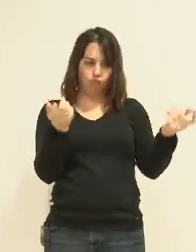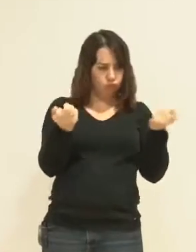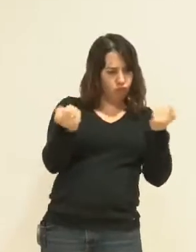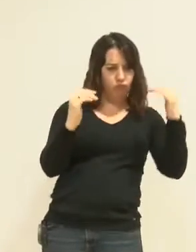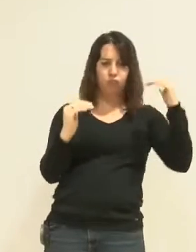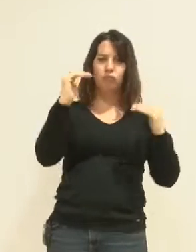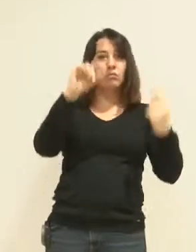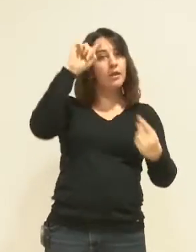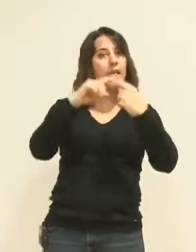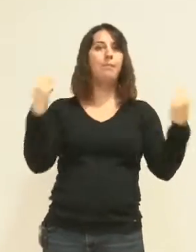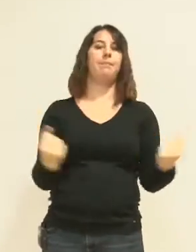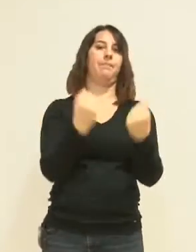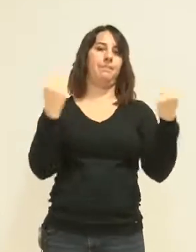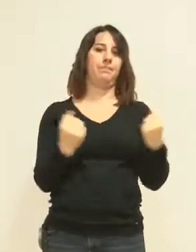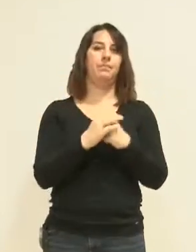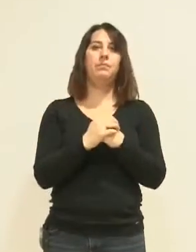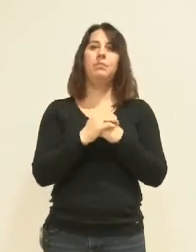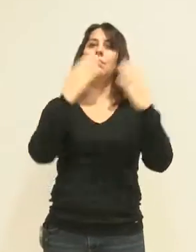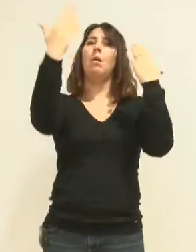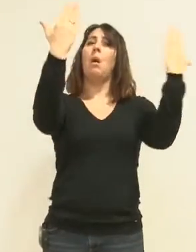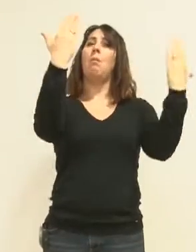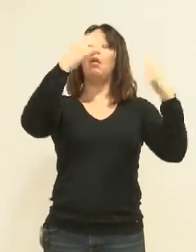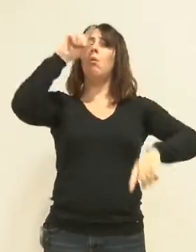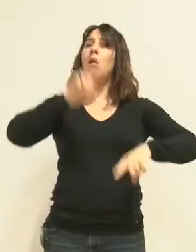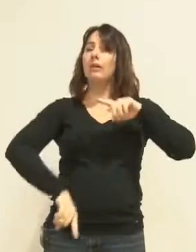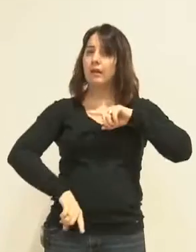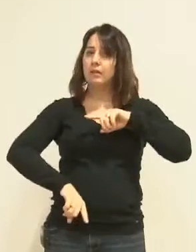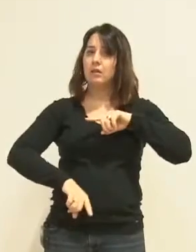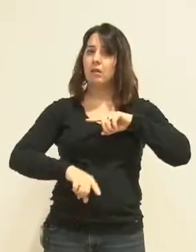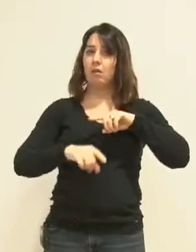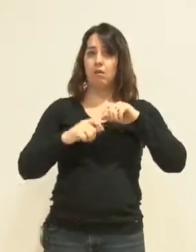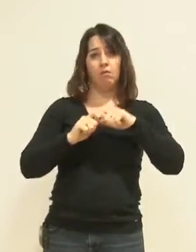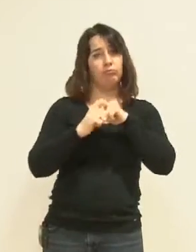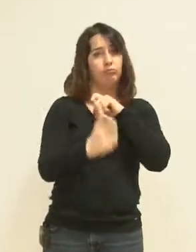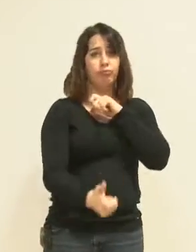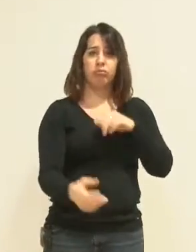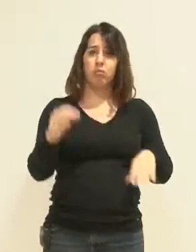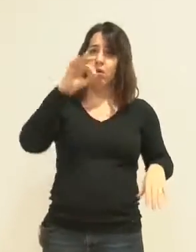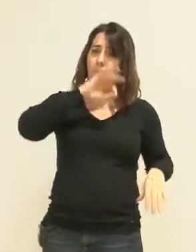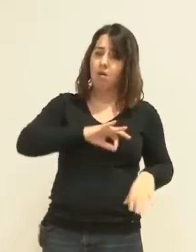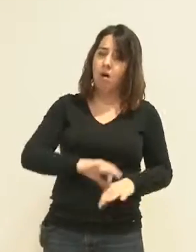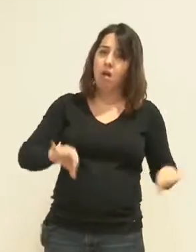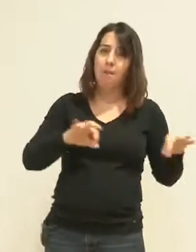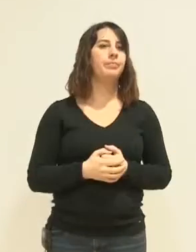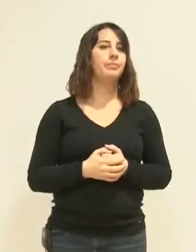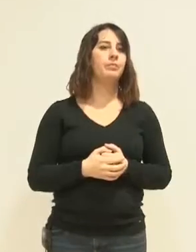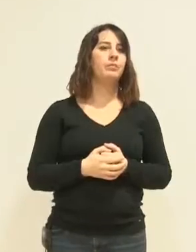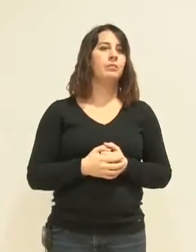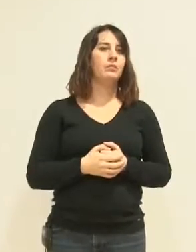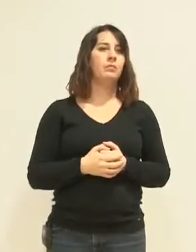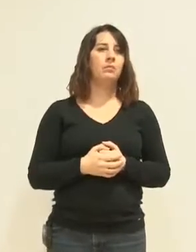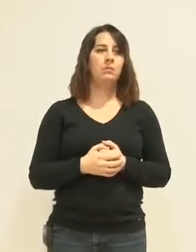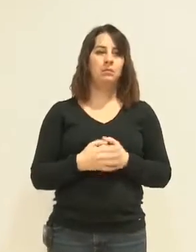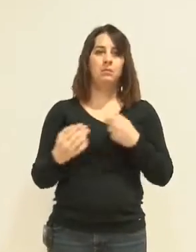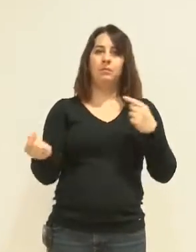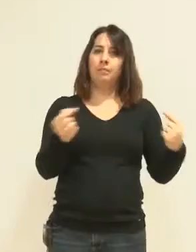publicité. L'interdiction des panneaux publicitaires entraîne des pertes considérables sur l'économie locale. Par ce